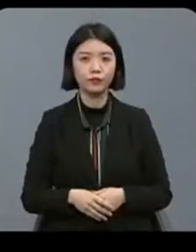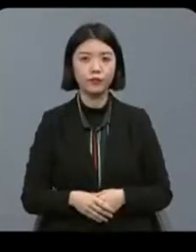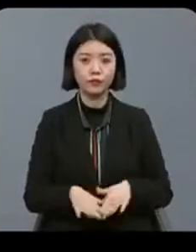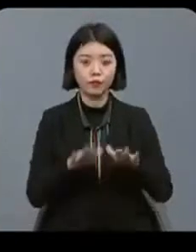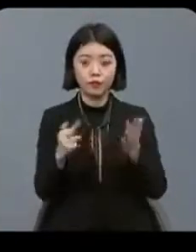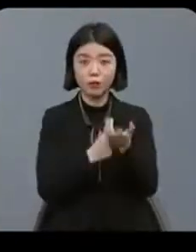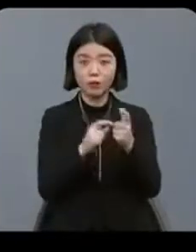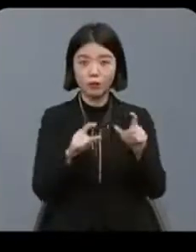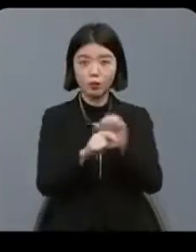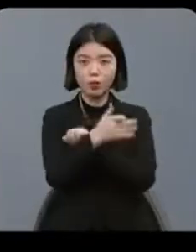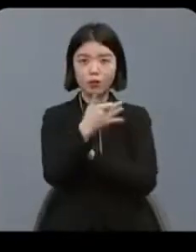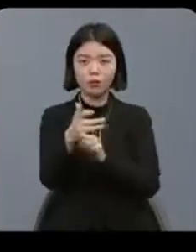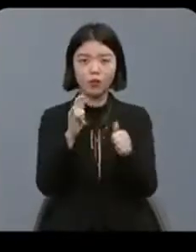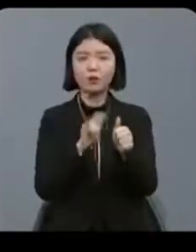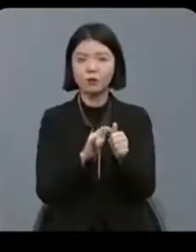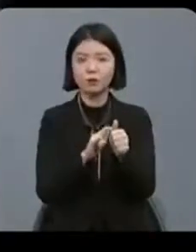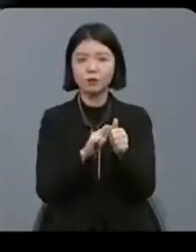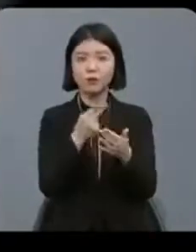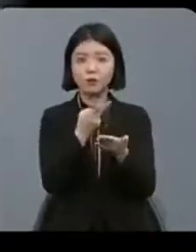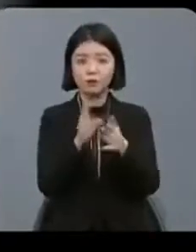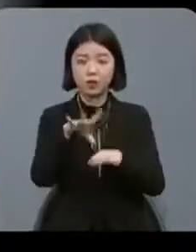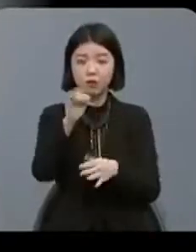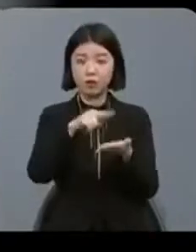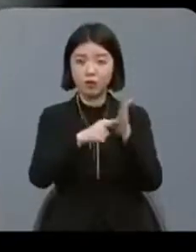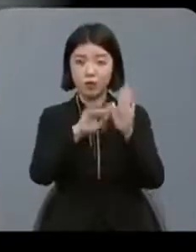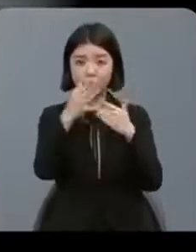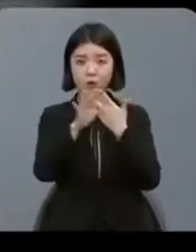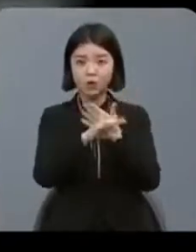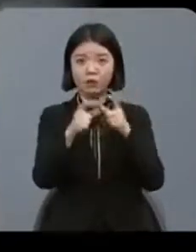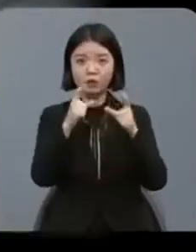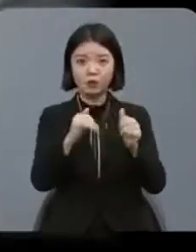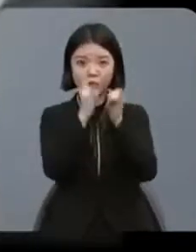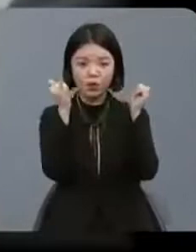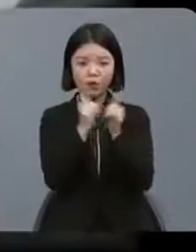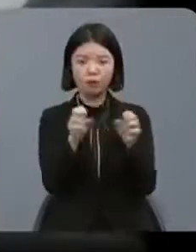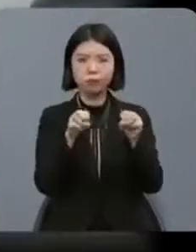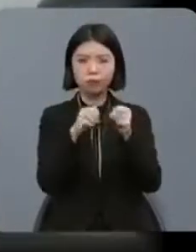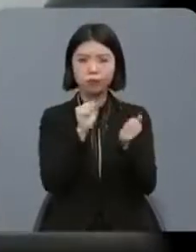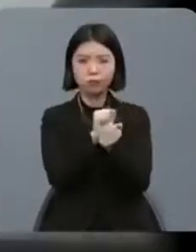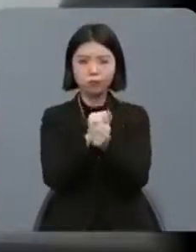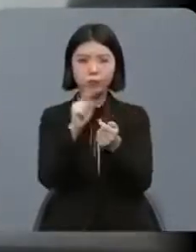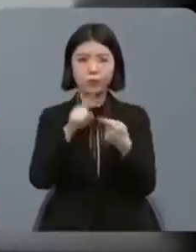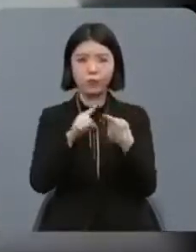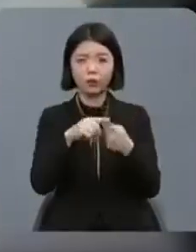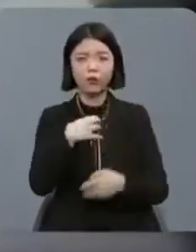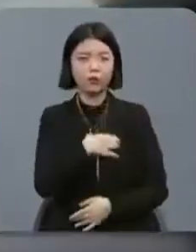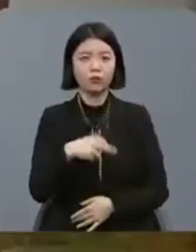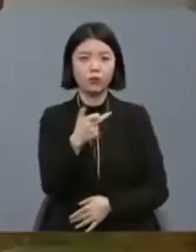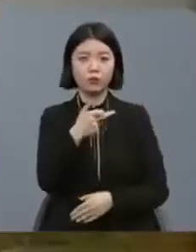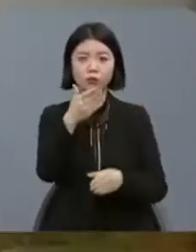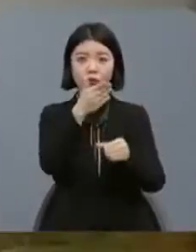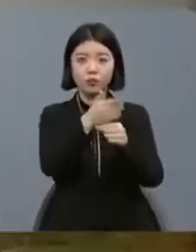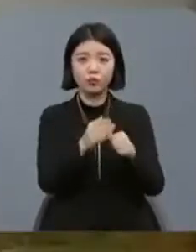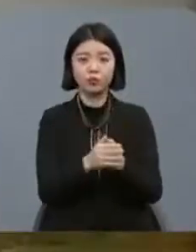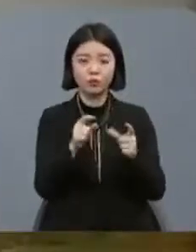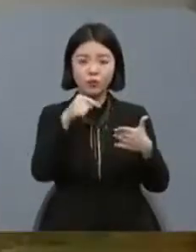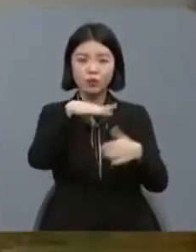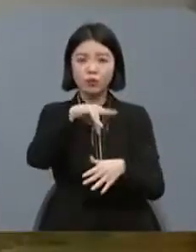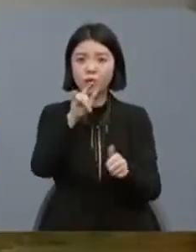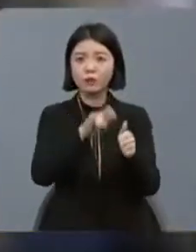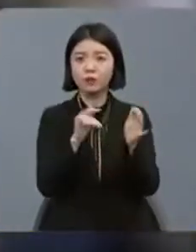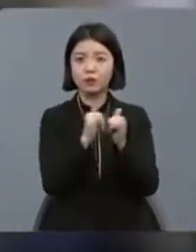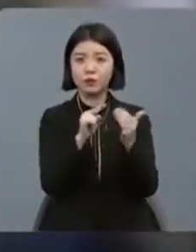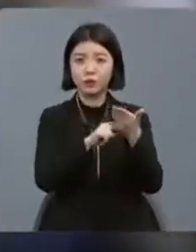오늘 제주도에 코로나19 확진 환자가 처음 나오면서 지역사회 전파에 대한 우려가 높아지고 있는데요. 도내 첫